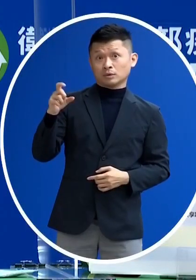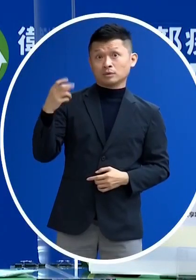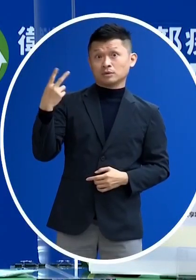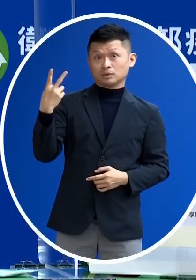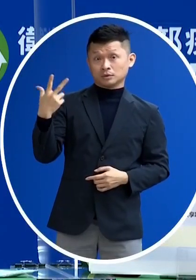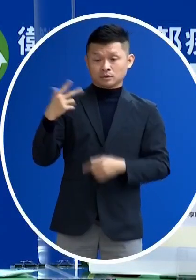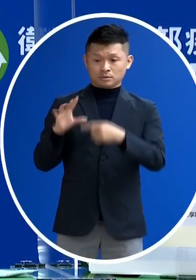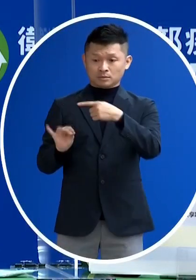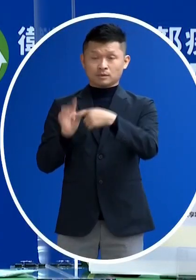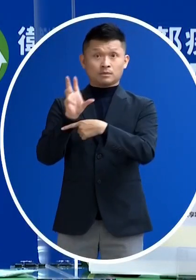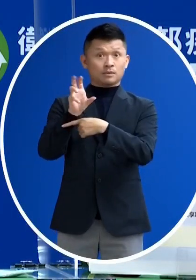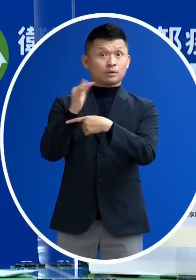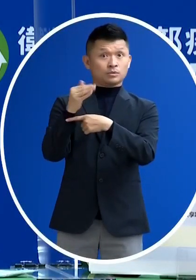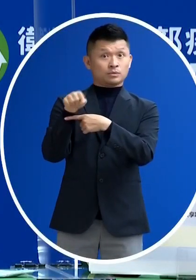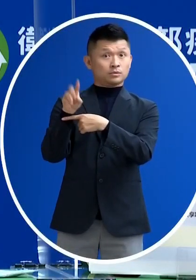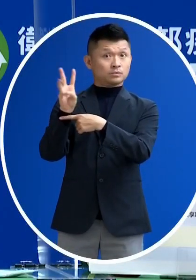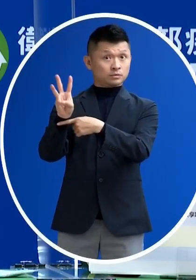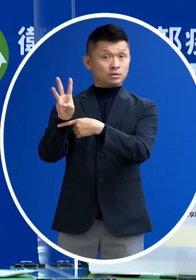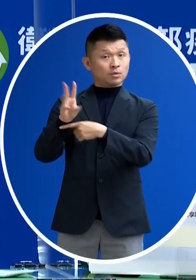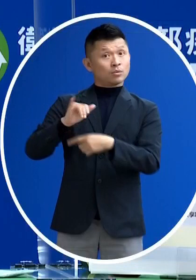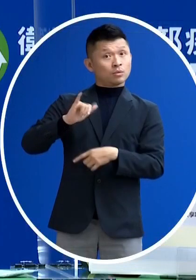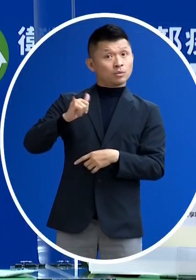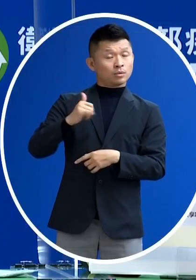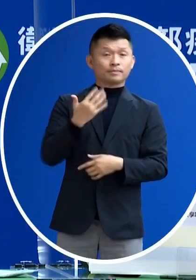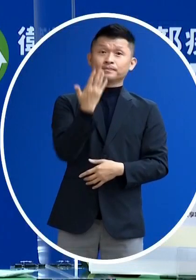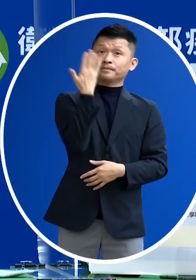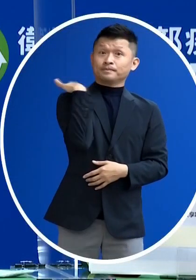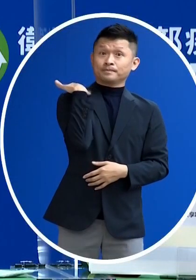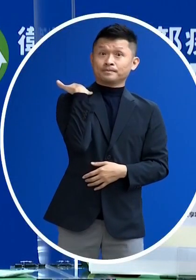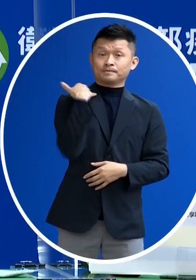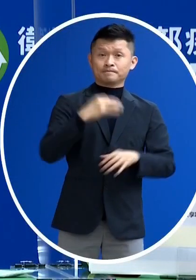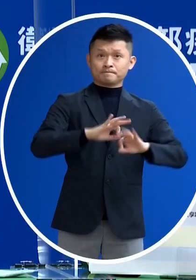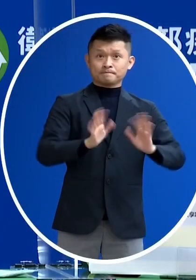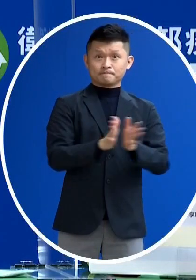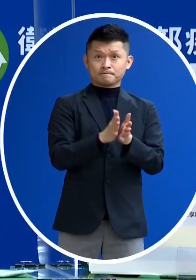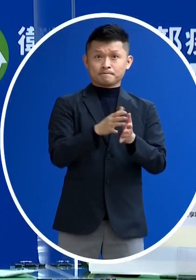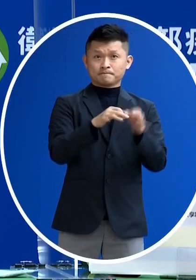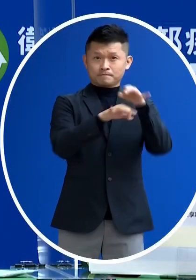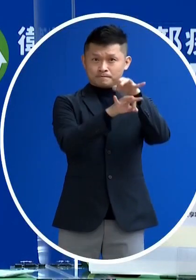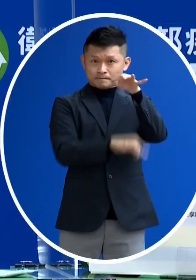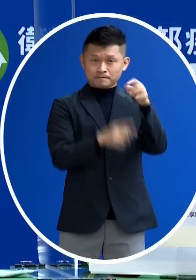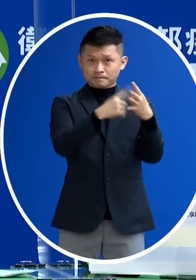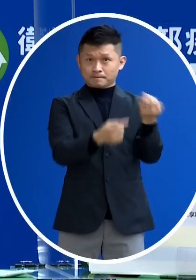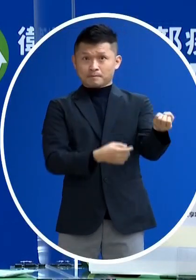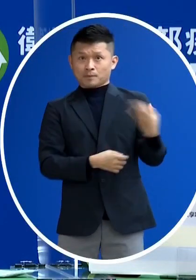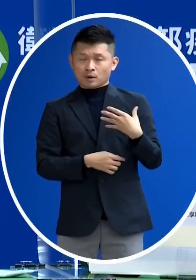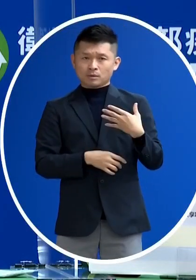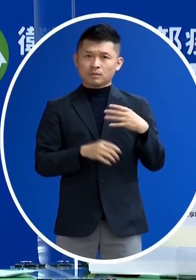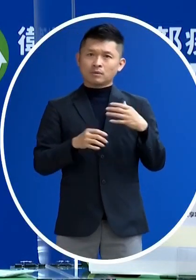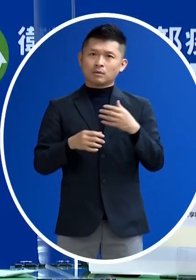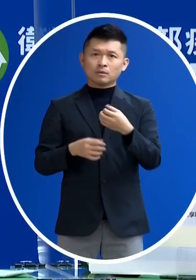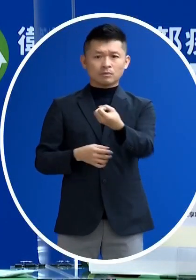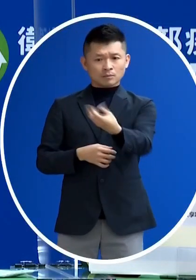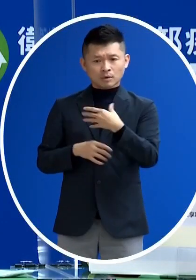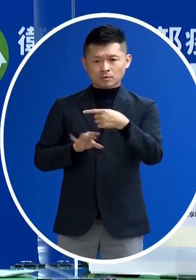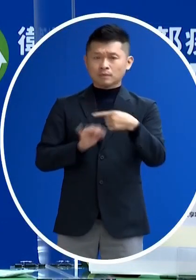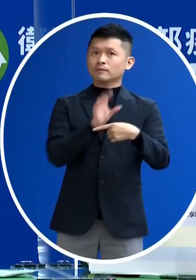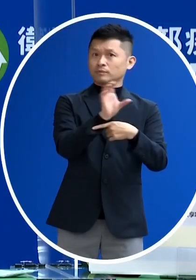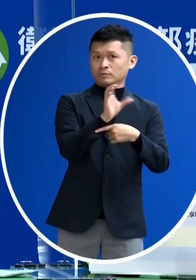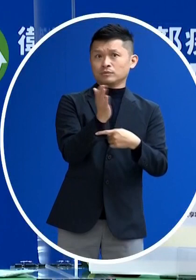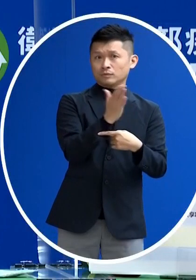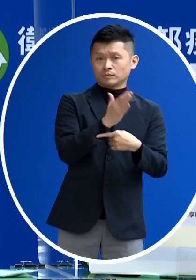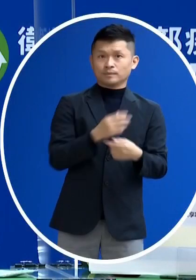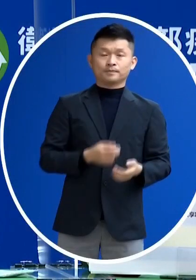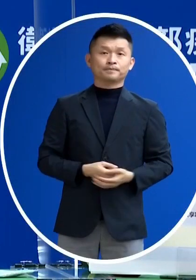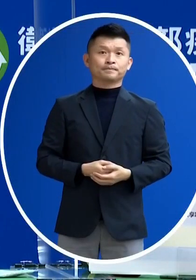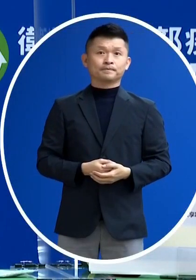大概89.3%。那以往我们在这第一时间报上来，大概也都是90%。然后在第二天可能还